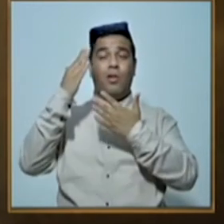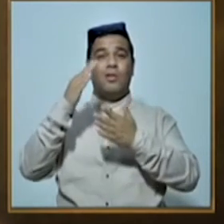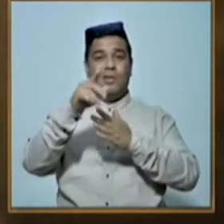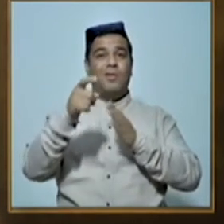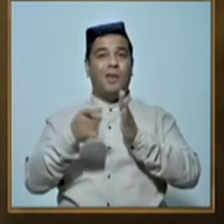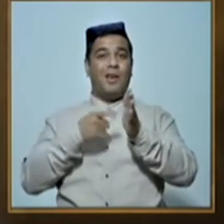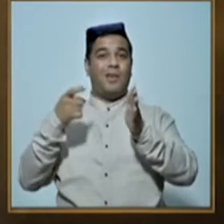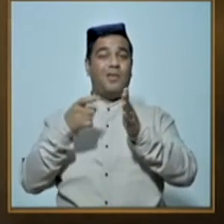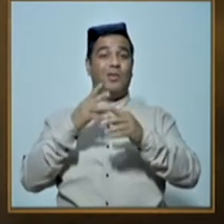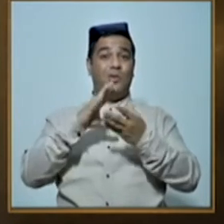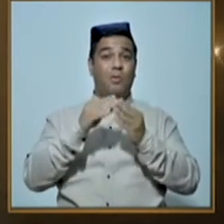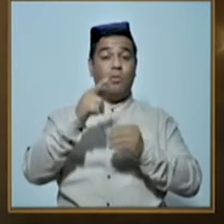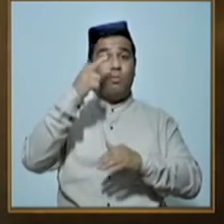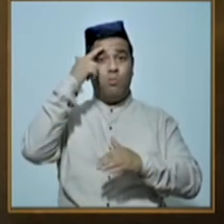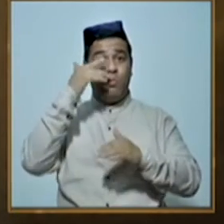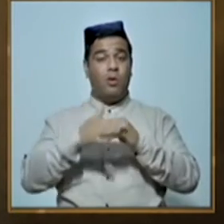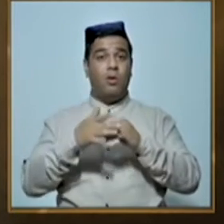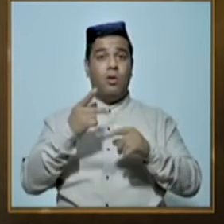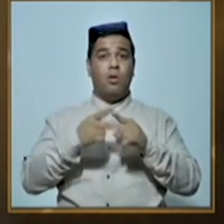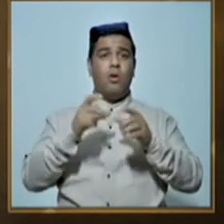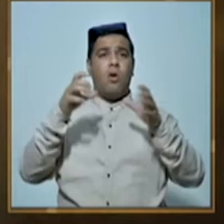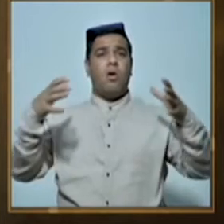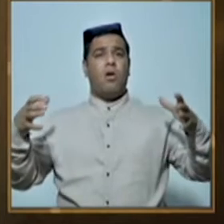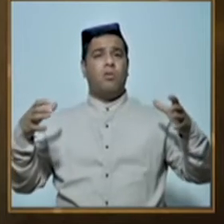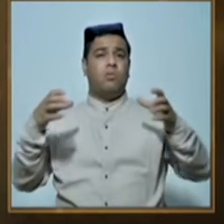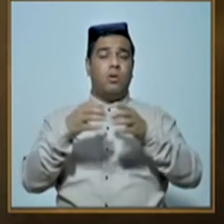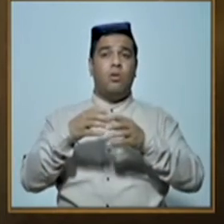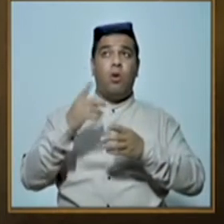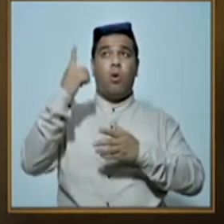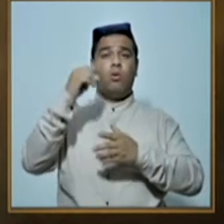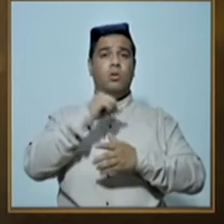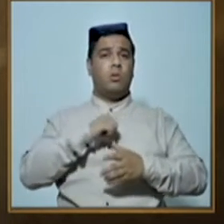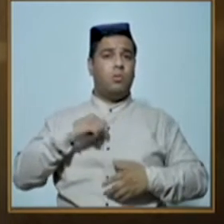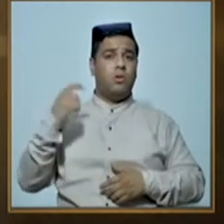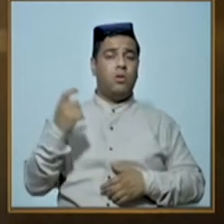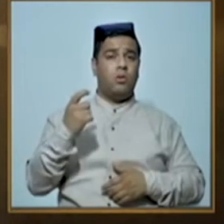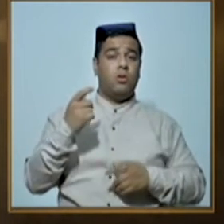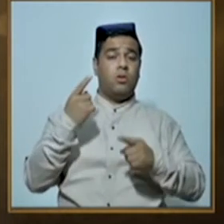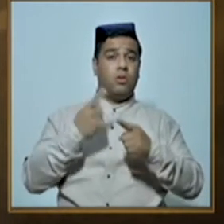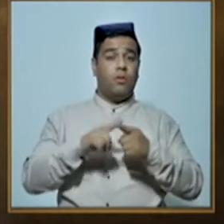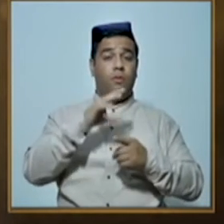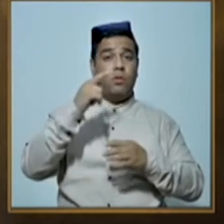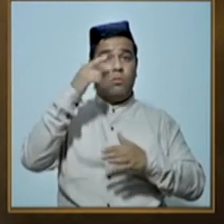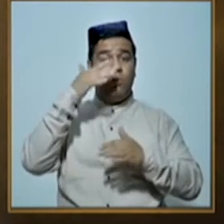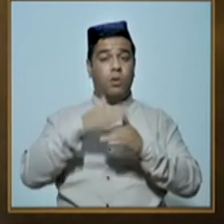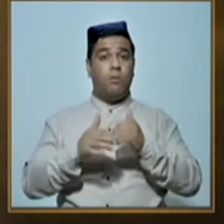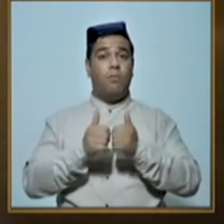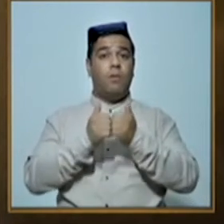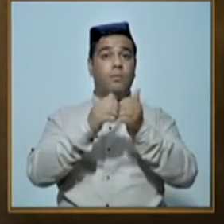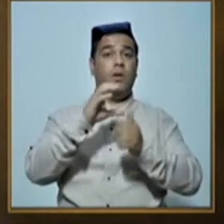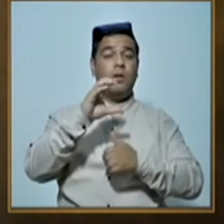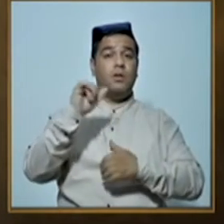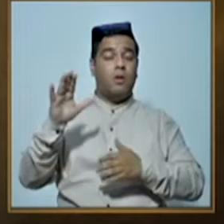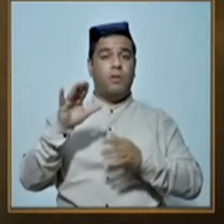shunday bir paytda hammangiz orqaga qarab qochdingiz. Qochib ketganingizda Alloh nusrat berib, Rasulullohga sabot